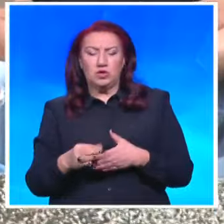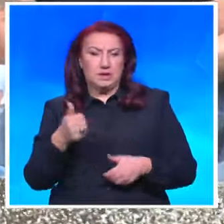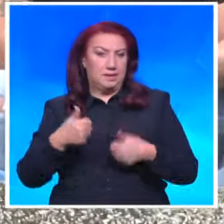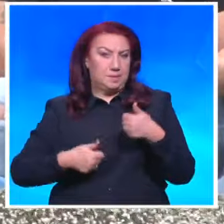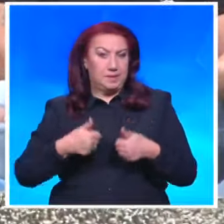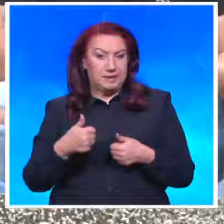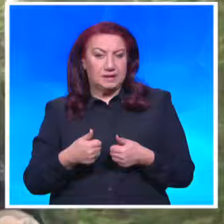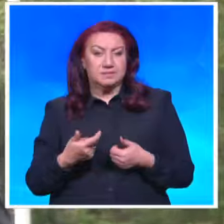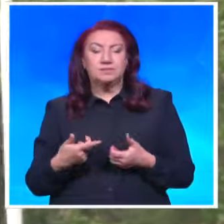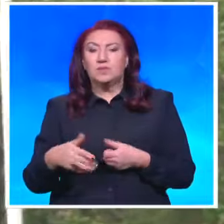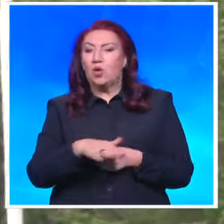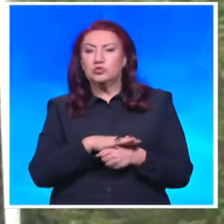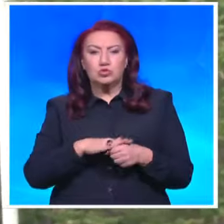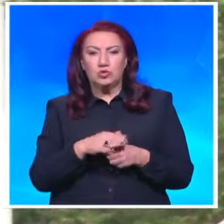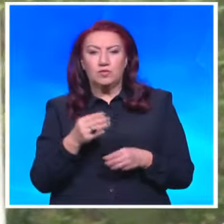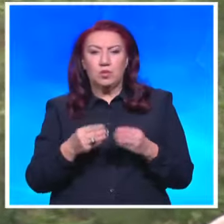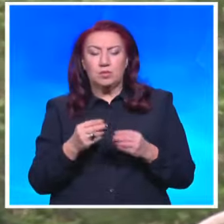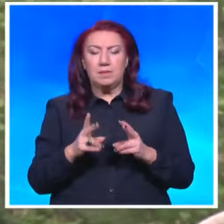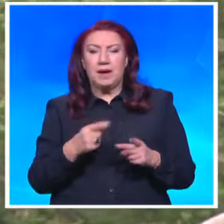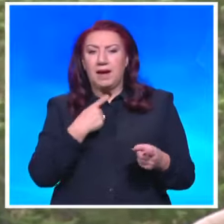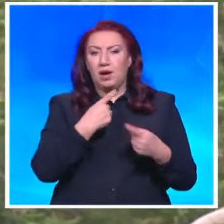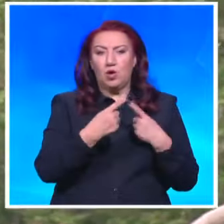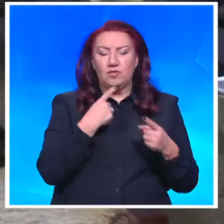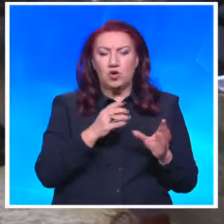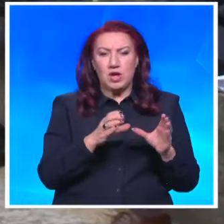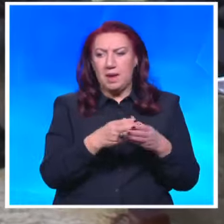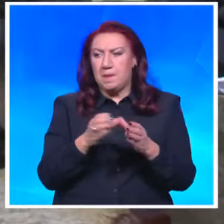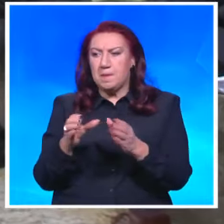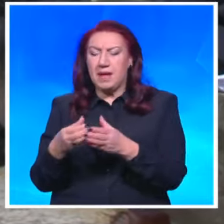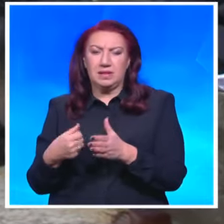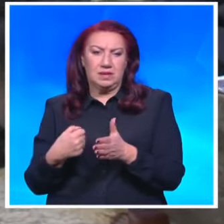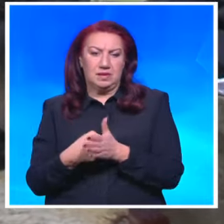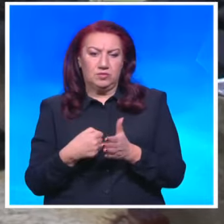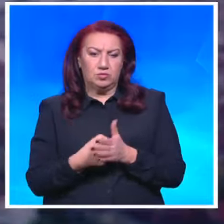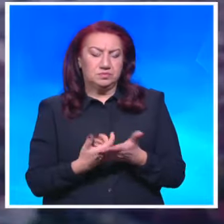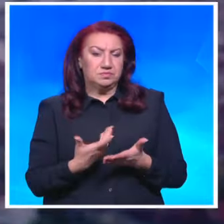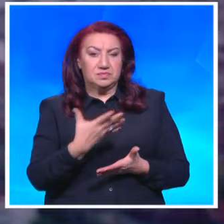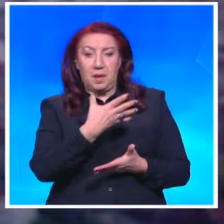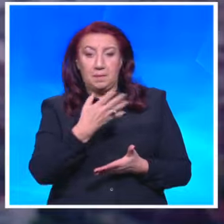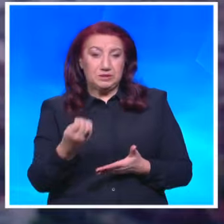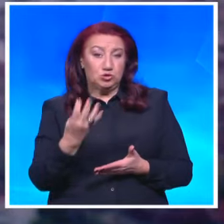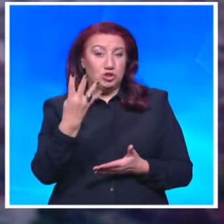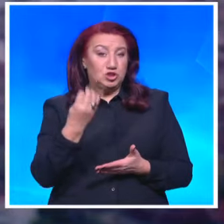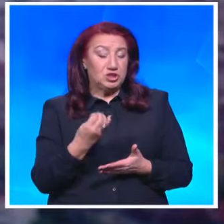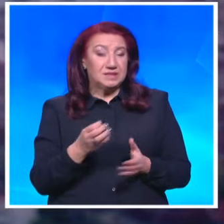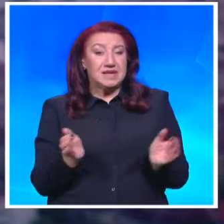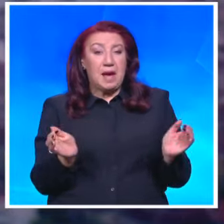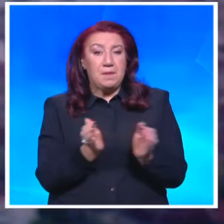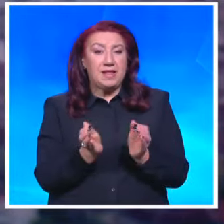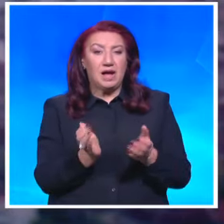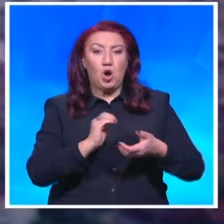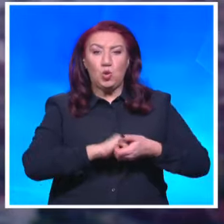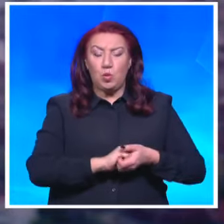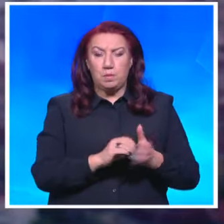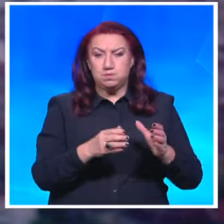общуваше с клубовете, конкретно с малките клубове. От 540-510 са малки клубове. Според тяхното мнение, а за съжаление и на